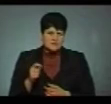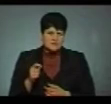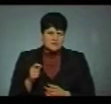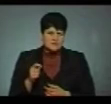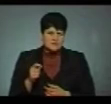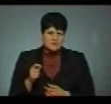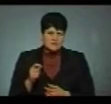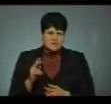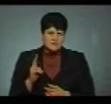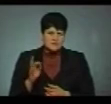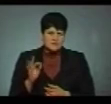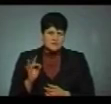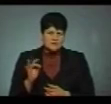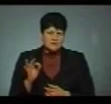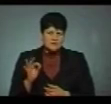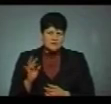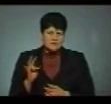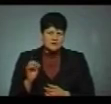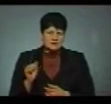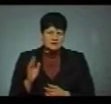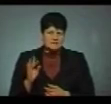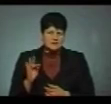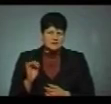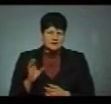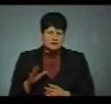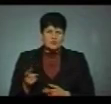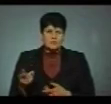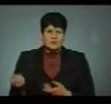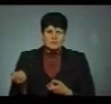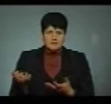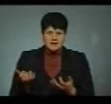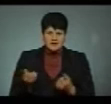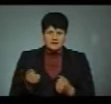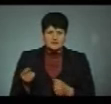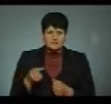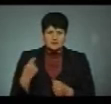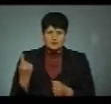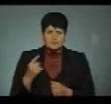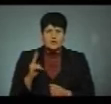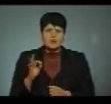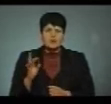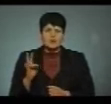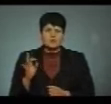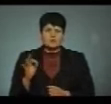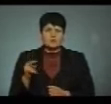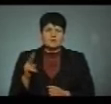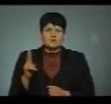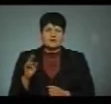а коронавірус. І ми чули, що його мають прийняти в Тернопільську область з Конохівку. І от